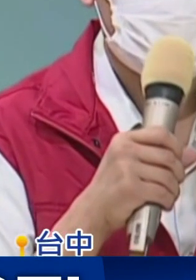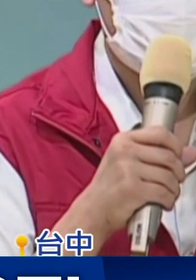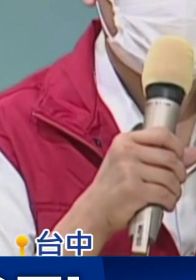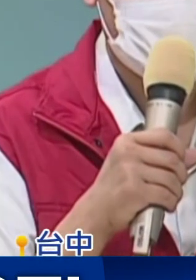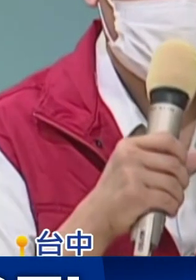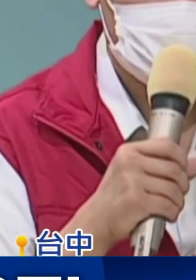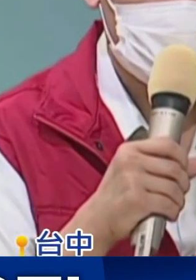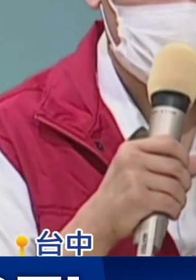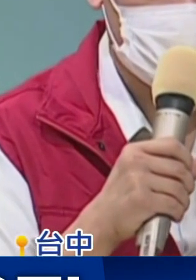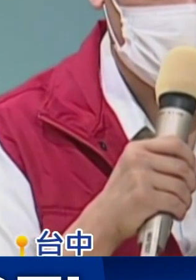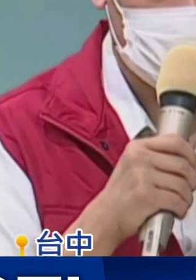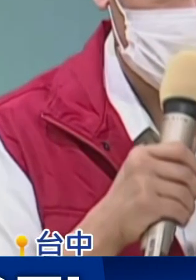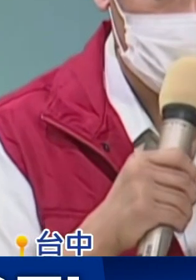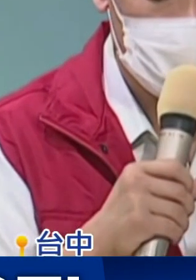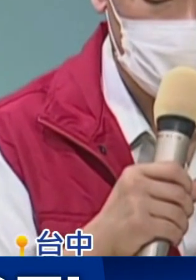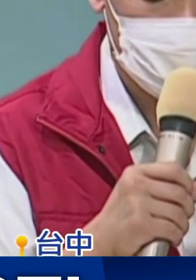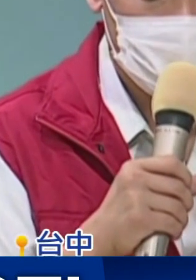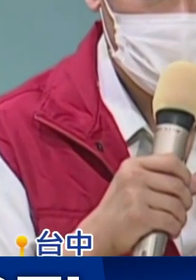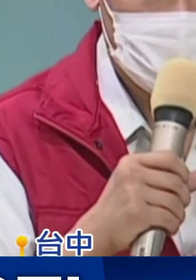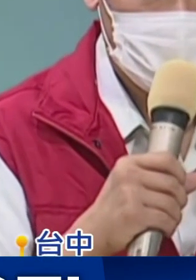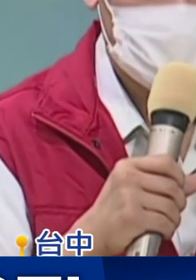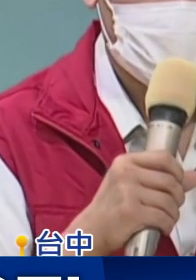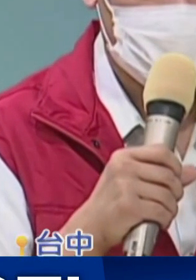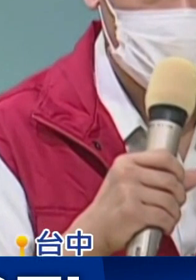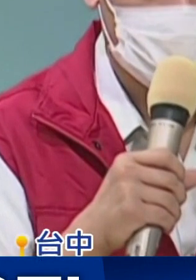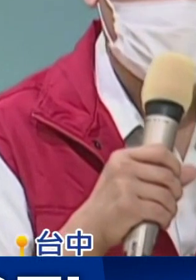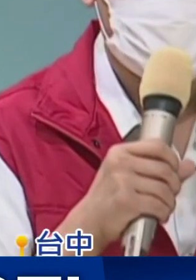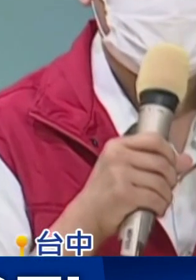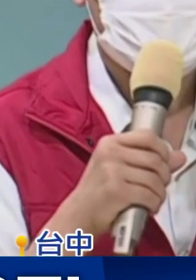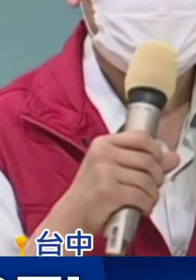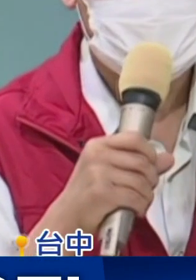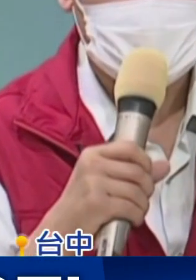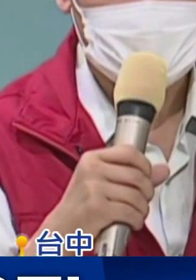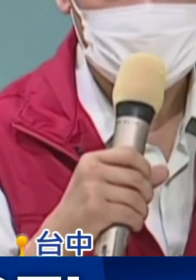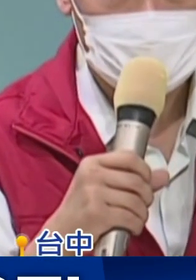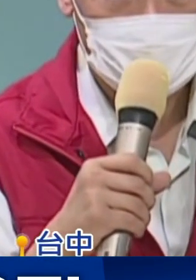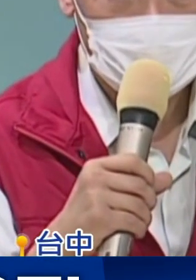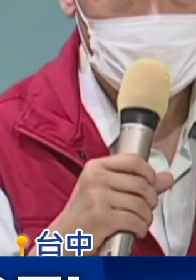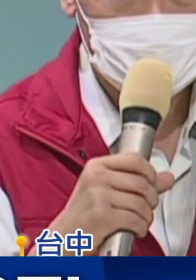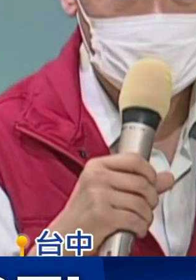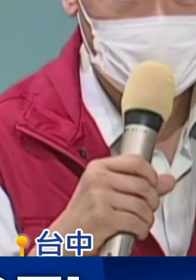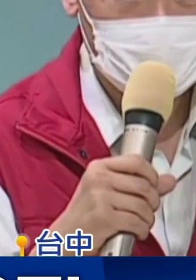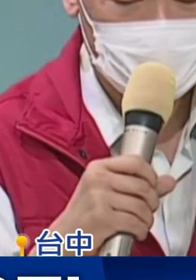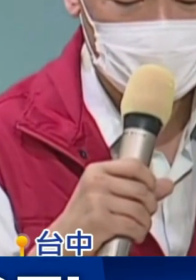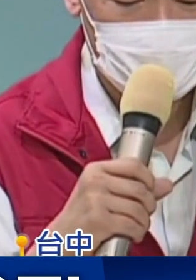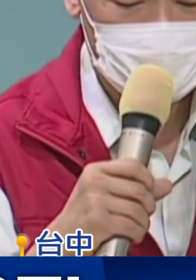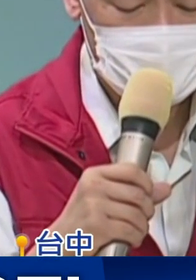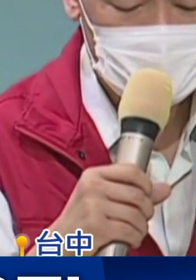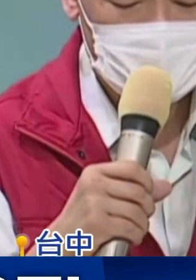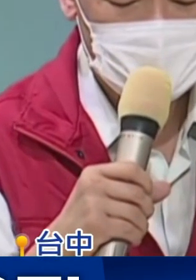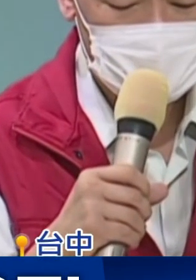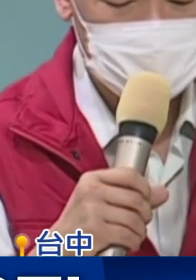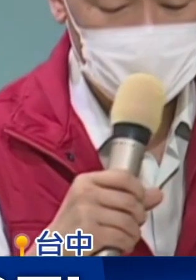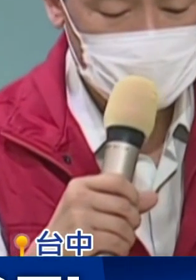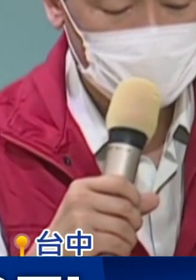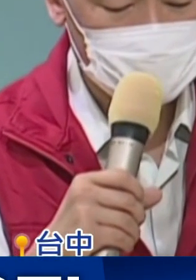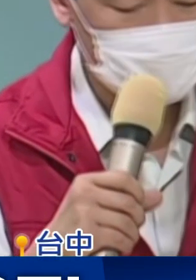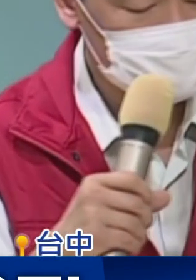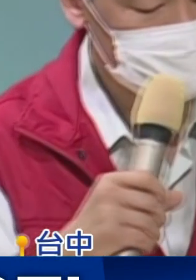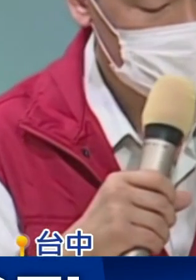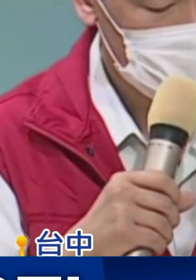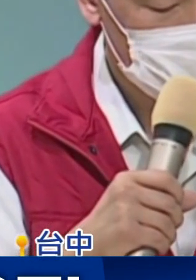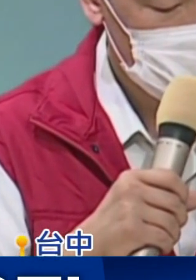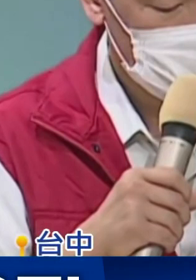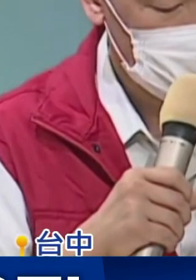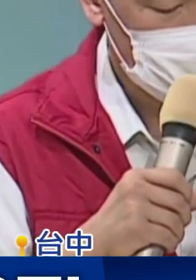是后来确诊的一个阳性个案，但是还没有这个由中央来给她一个这个编号